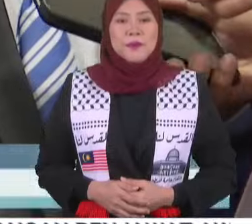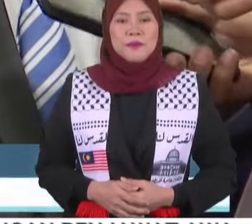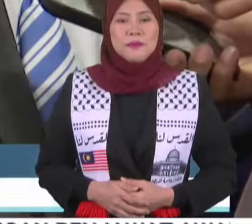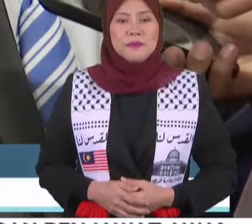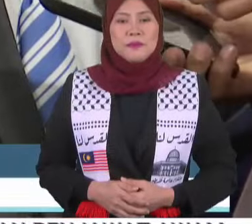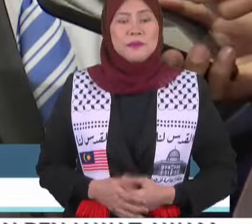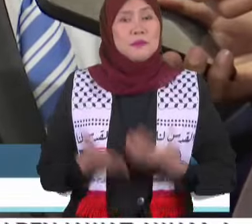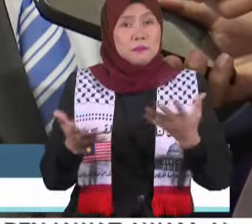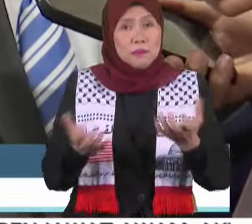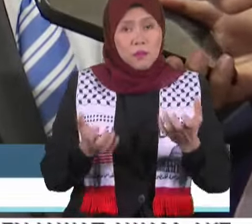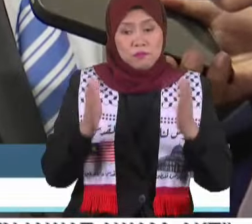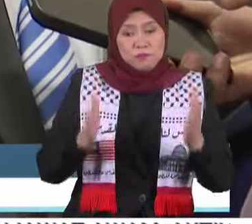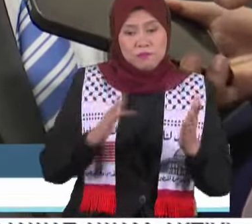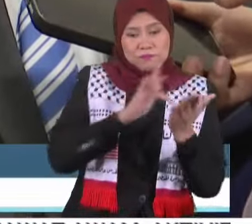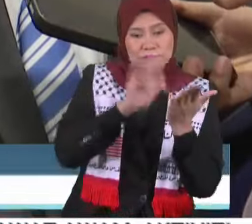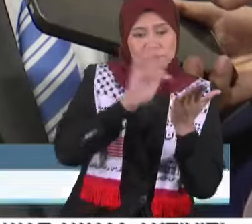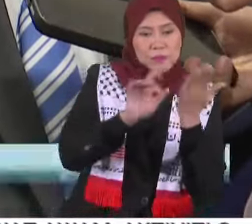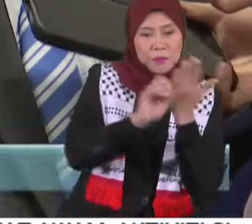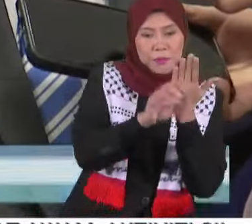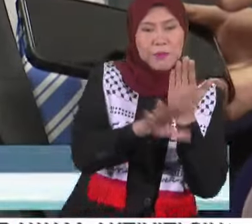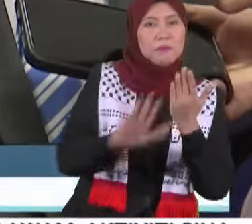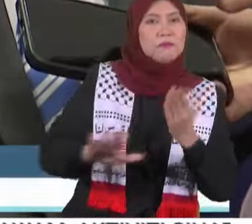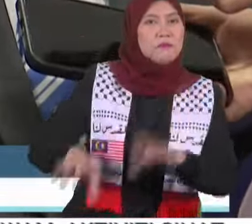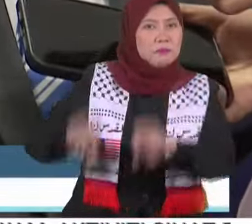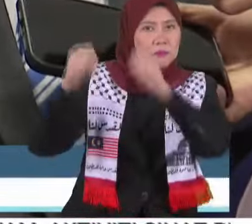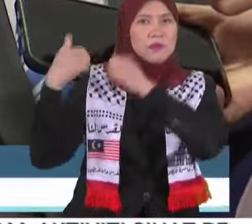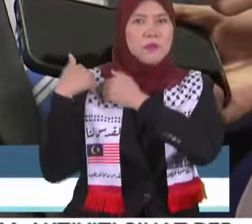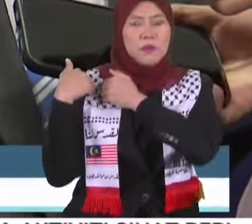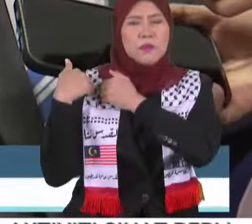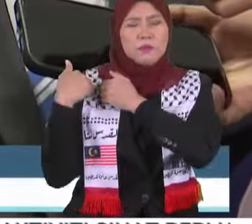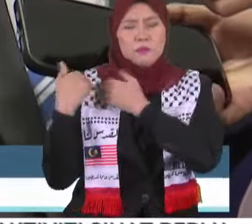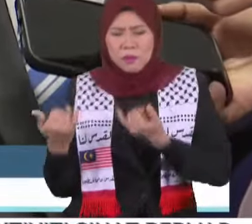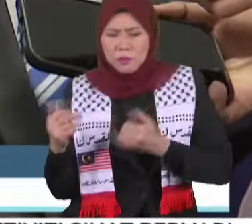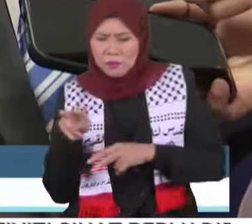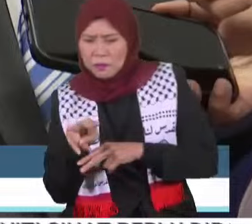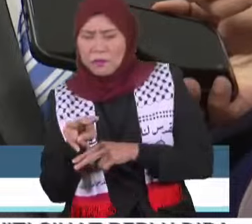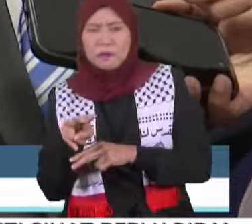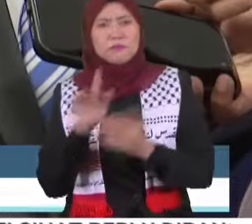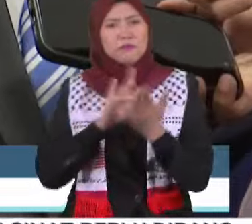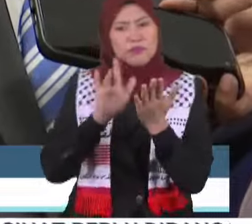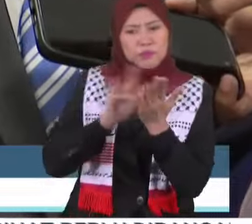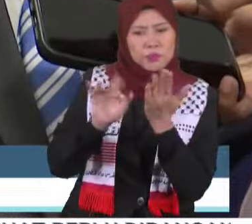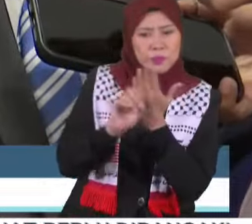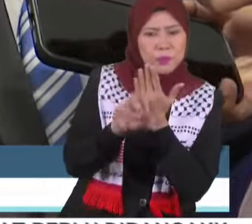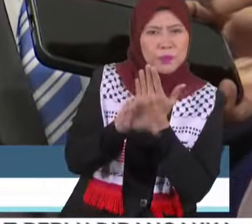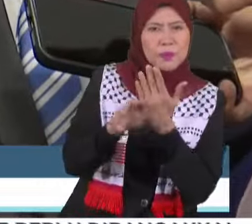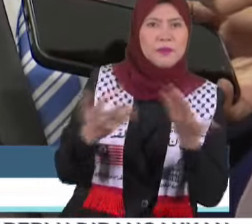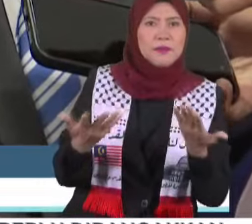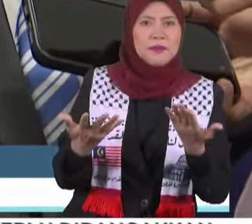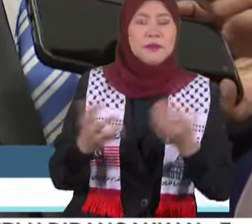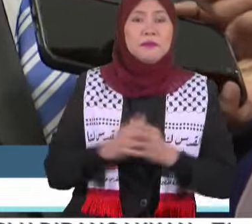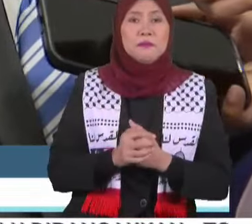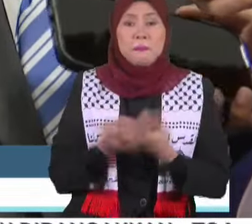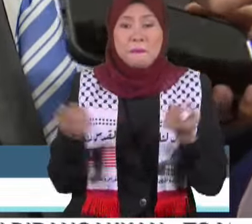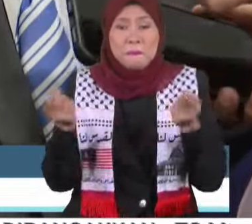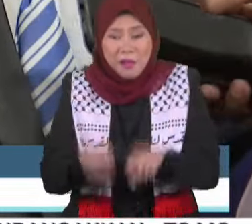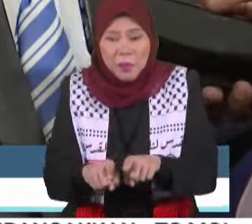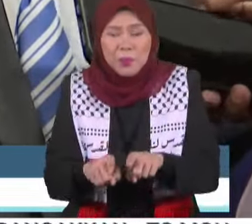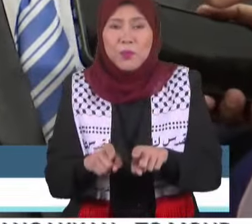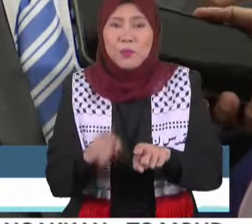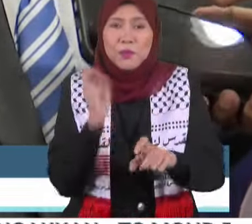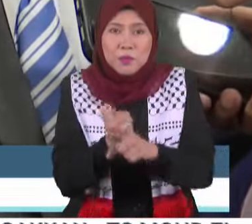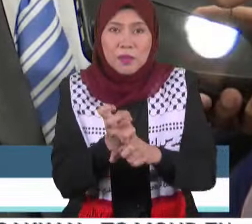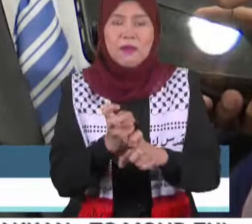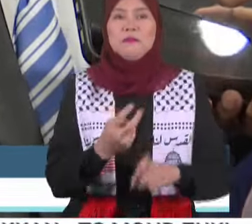Kita nak platform-platform lebih bertanggungjawab. Sekarang ni kita lihat platform-platform dah terantuk baru tengadah.